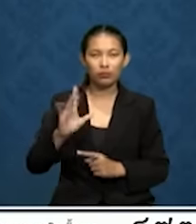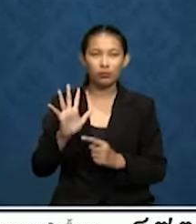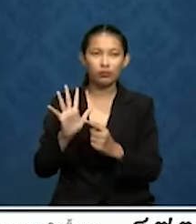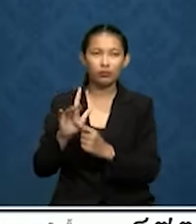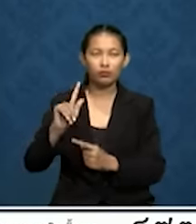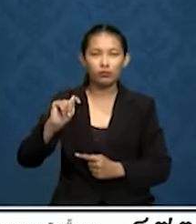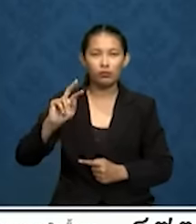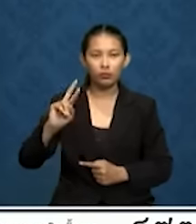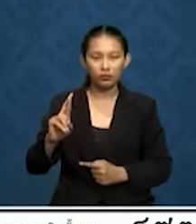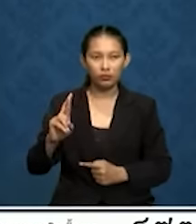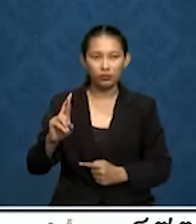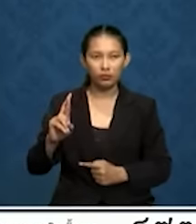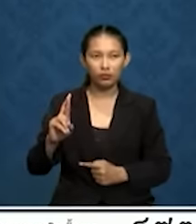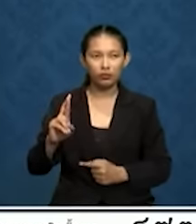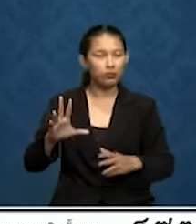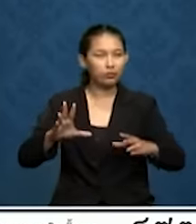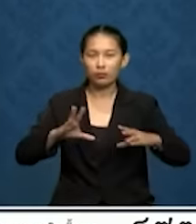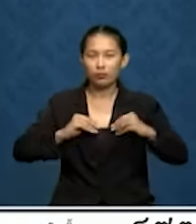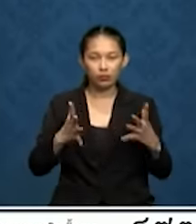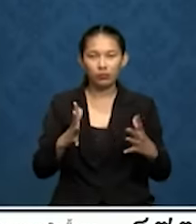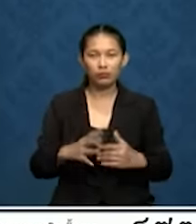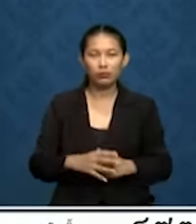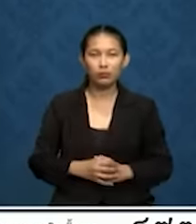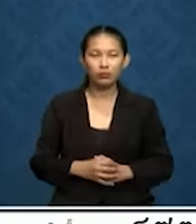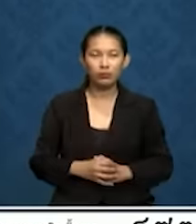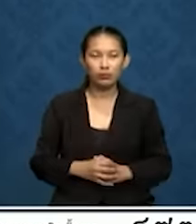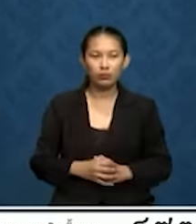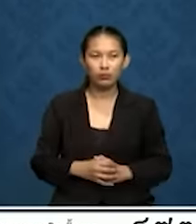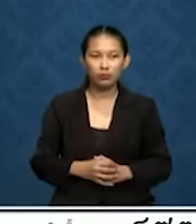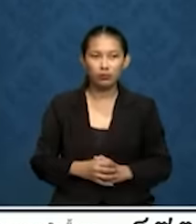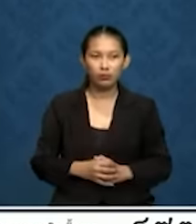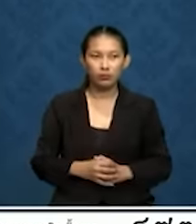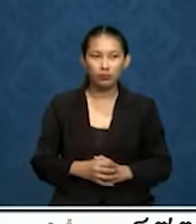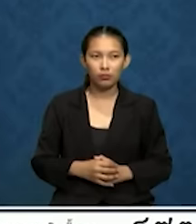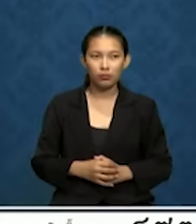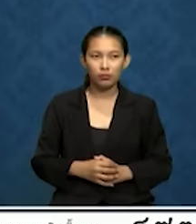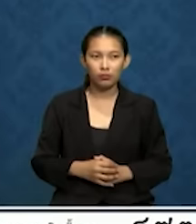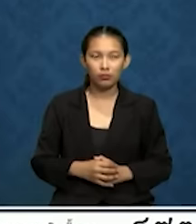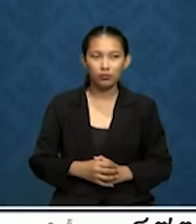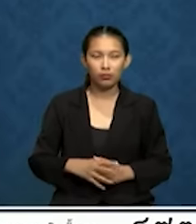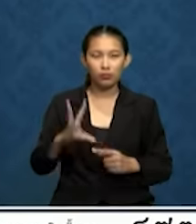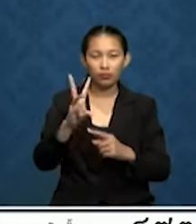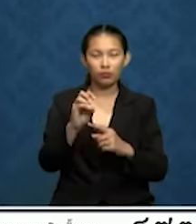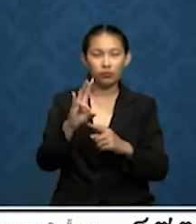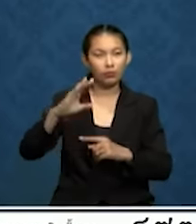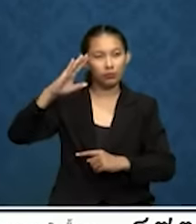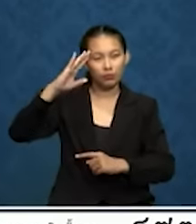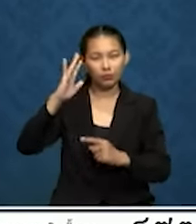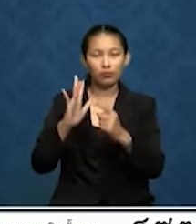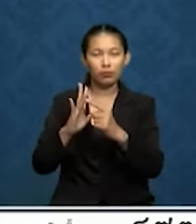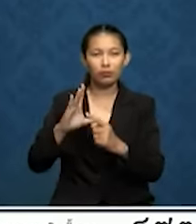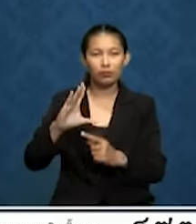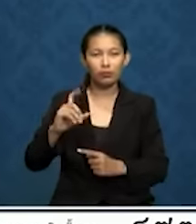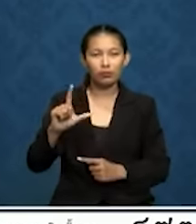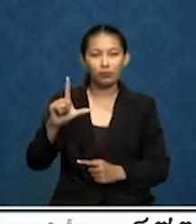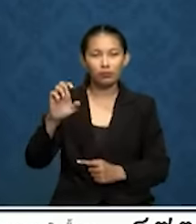ภัทรวณิช ไม่เห็นชอบครับ 67ร้อยตำรวจเอกเฉลิมอยู่บำรุ